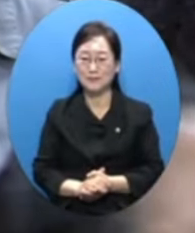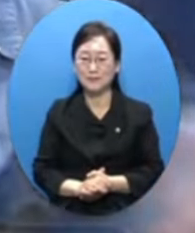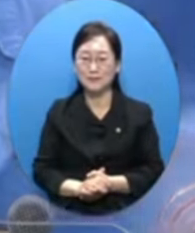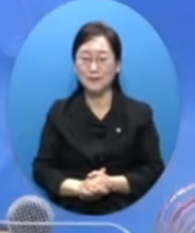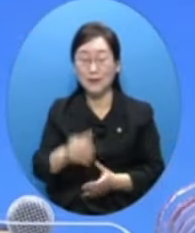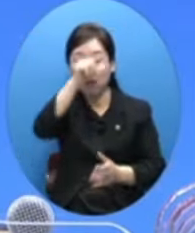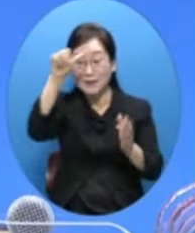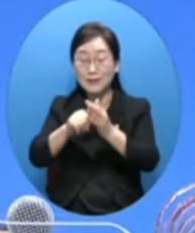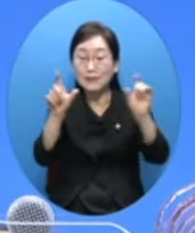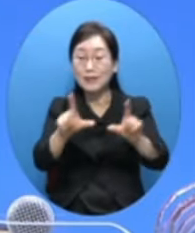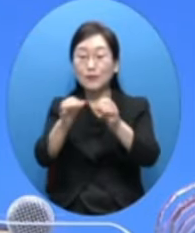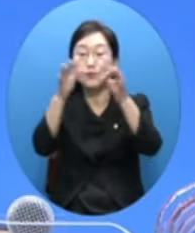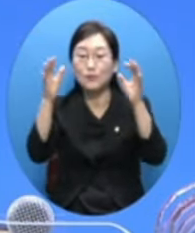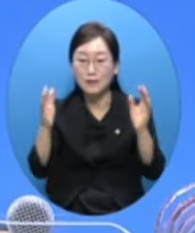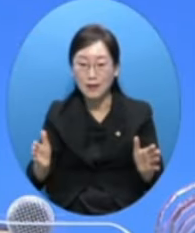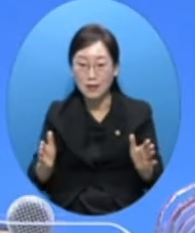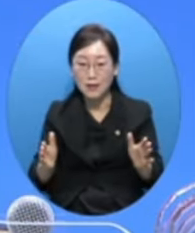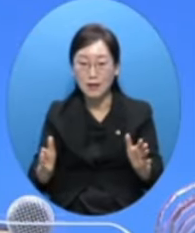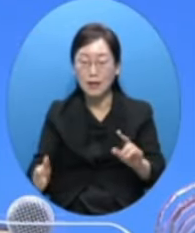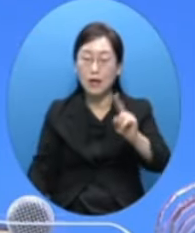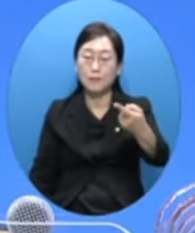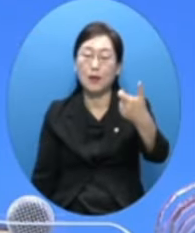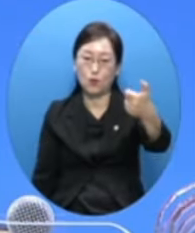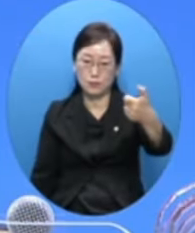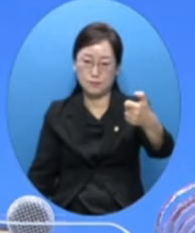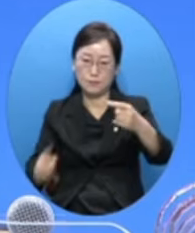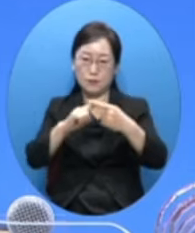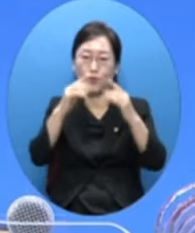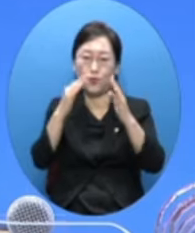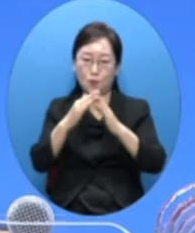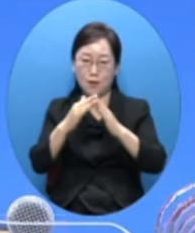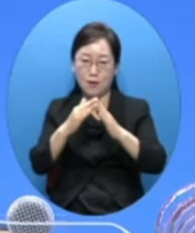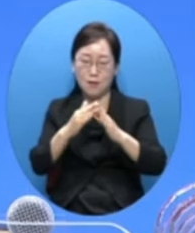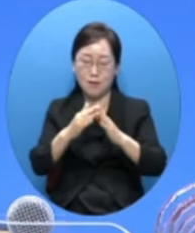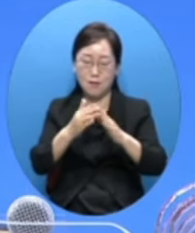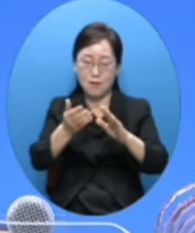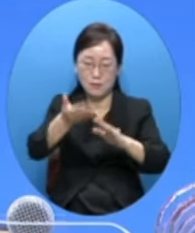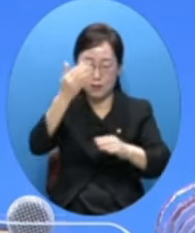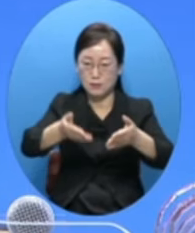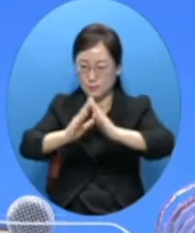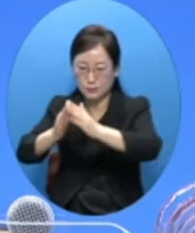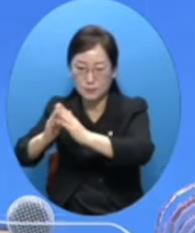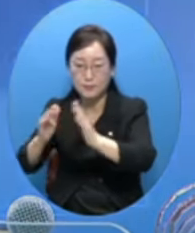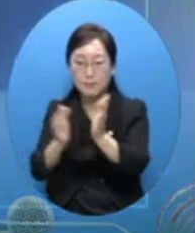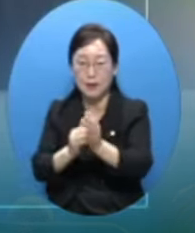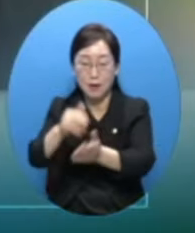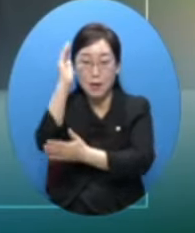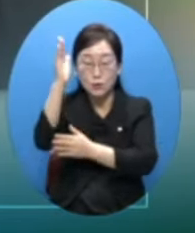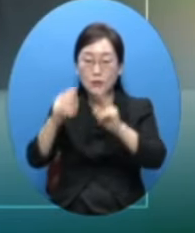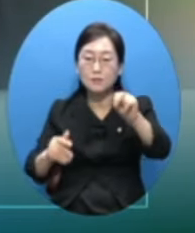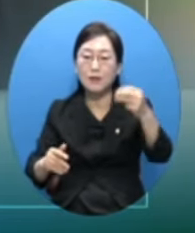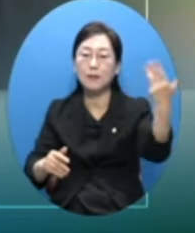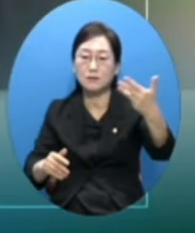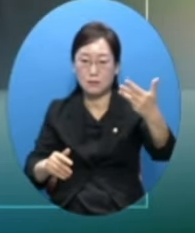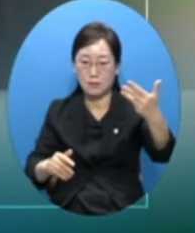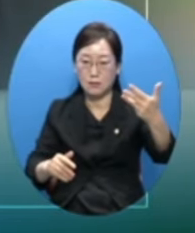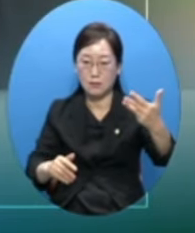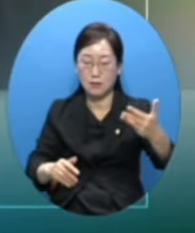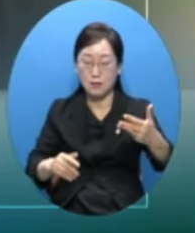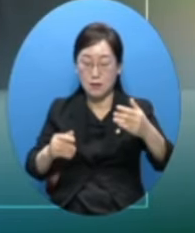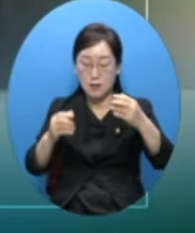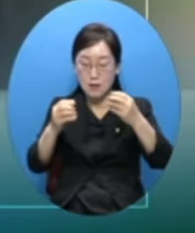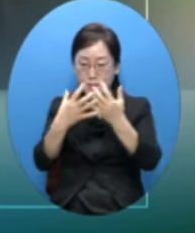일생 살아가는 동안 150여 교회 교수를 세우고 설교 횟수가 2만 8천 번,